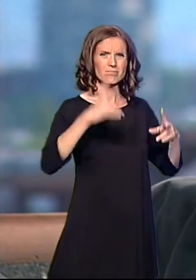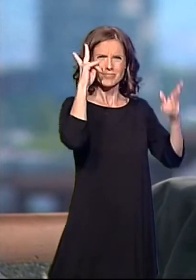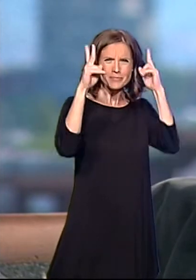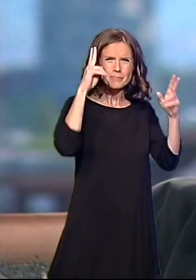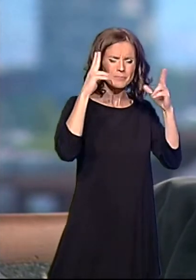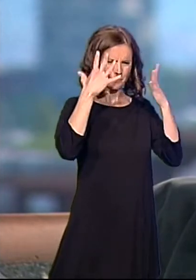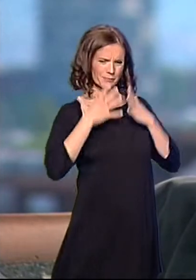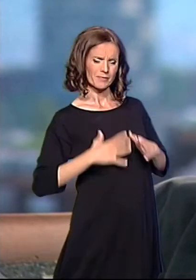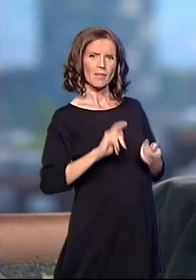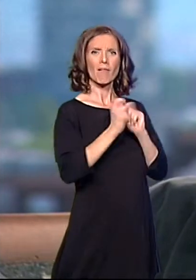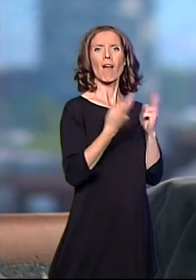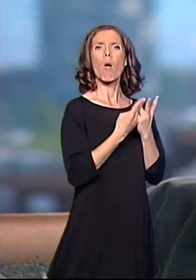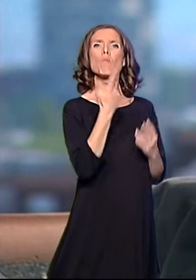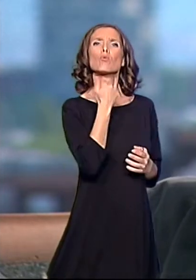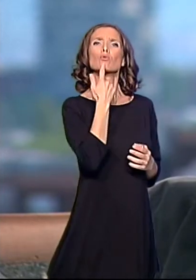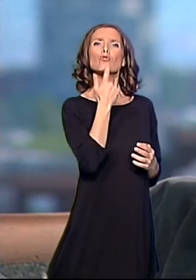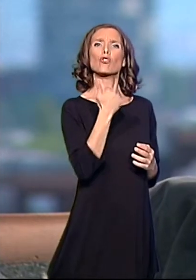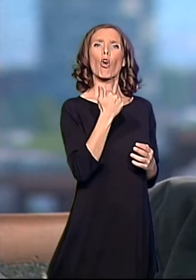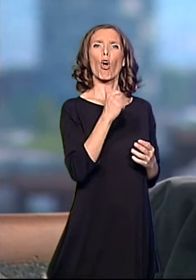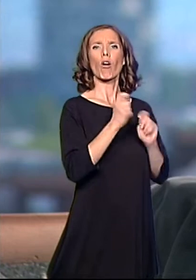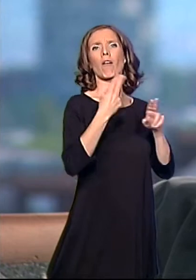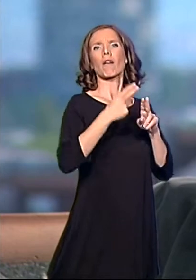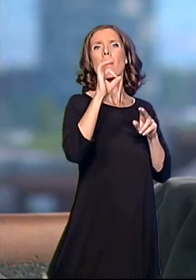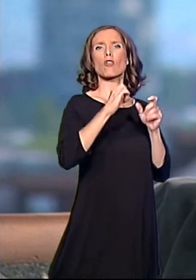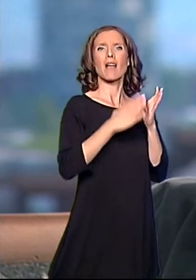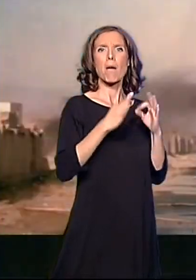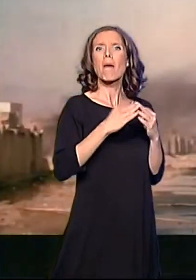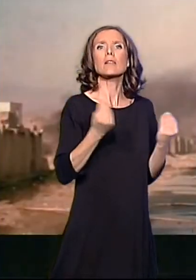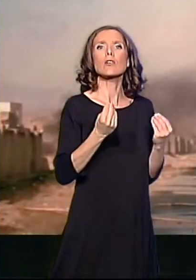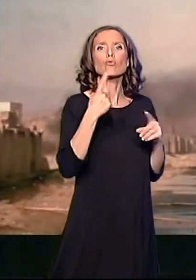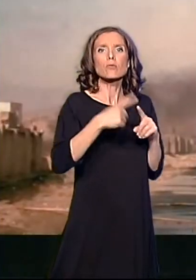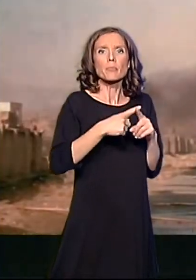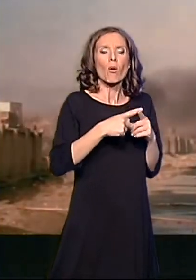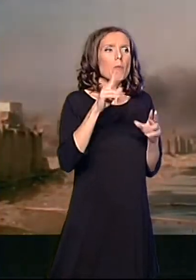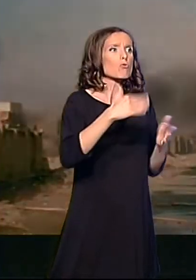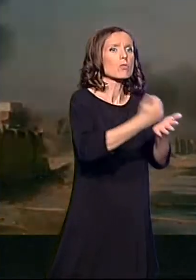i da pokuša na taj način da obezbedi egzistenciju svojoj porodici.